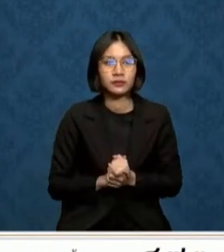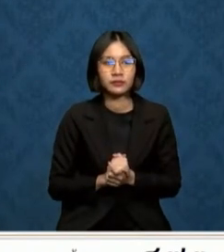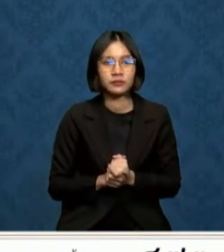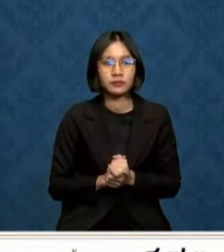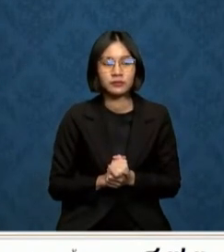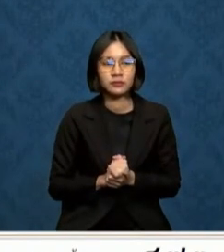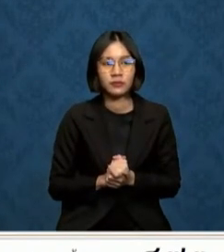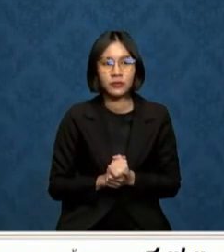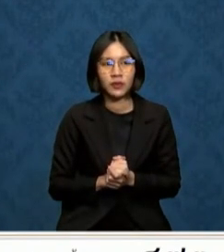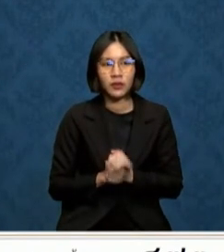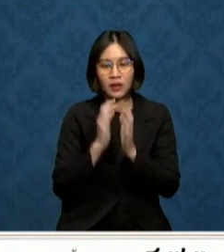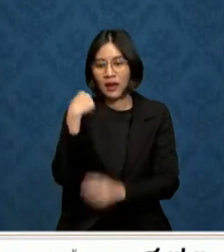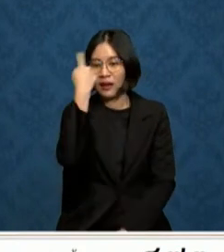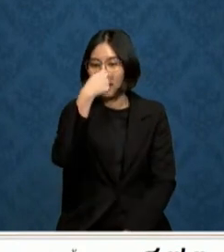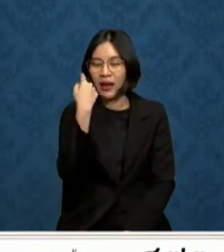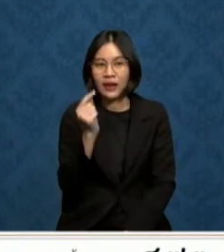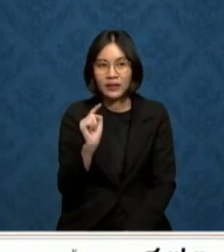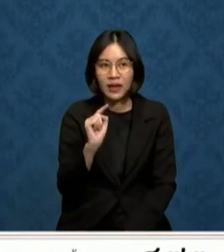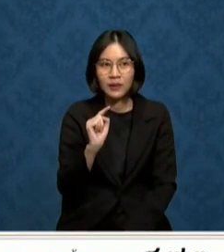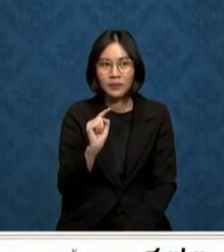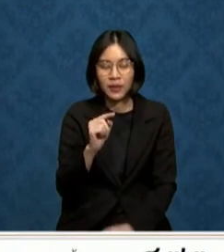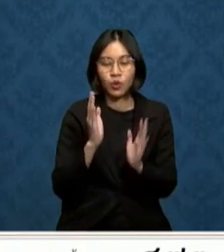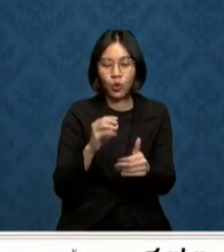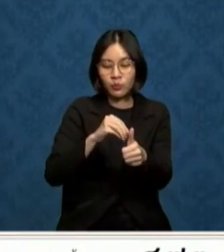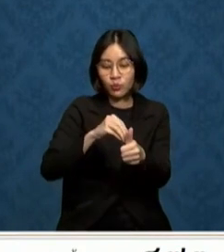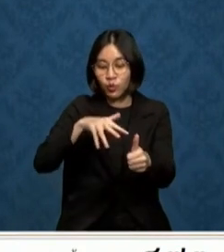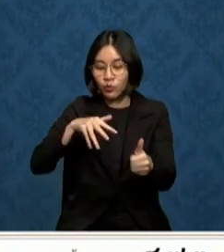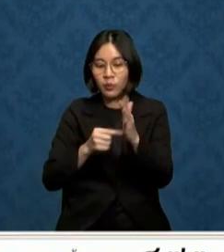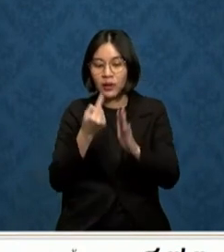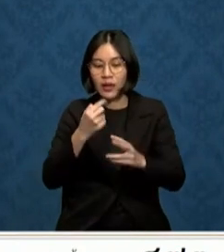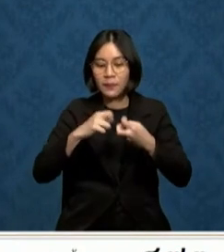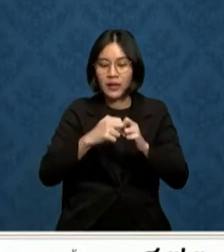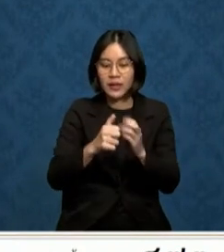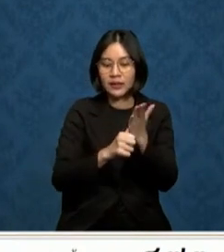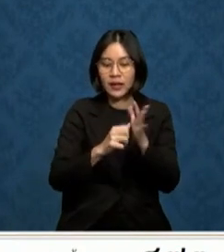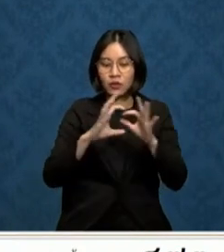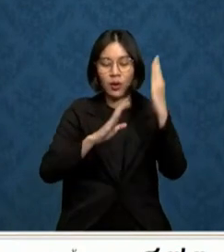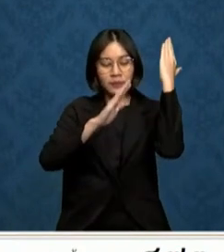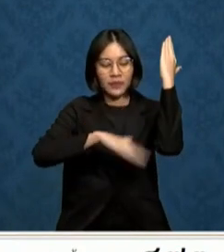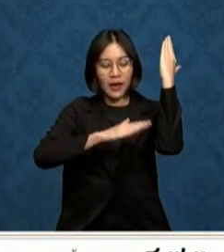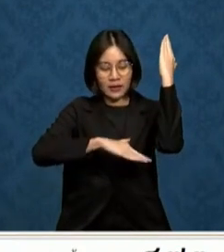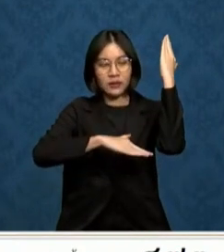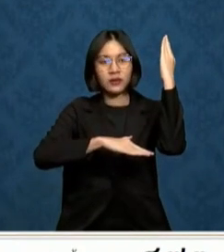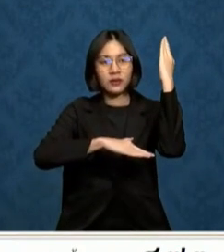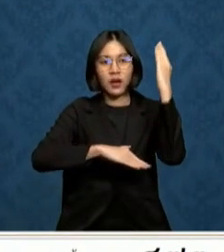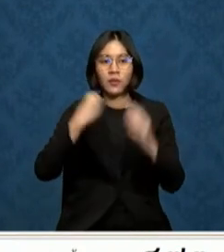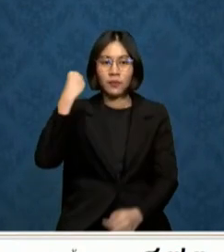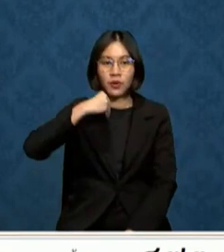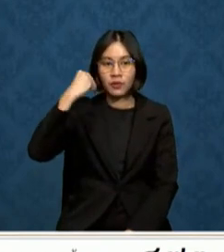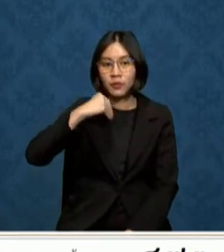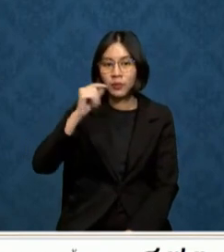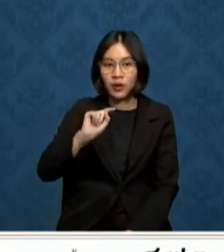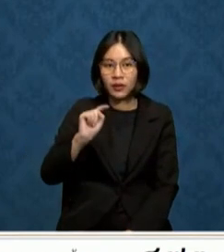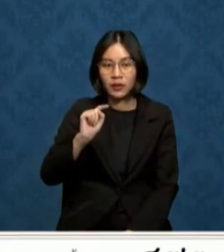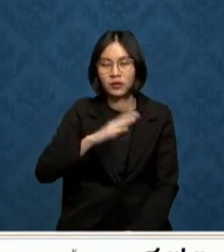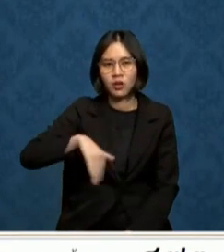ที่บุคคลที่เป็นหัวขบวนในการแก้ปัญหาจังหวัดชายแดนภาคใต้เนี่ยนะครับทุกครั้ง